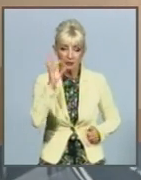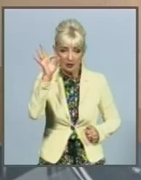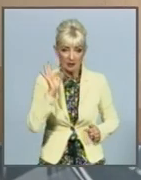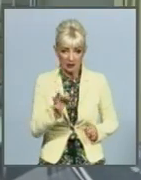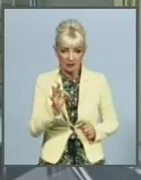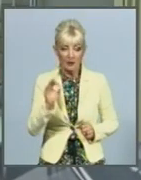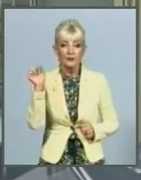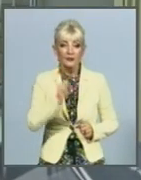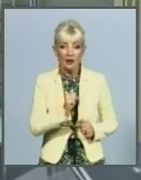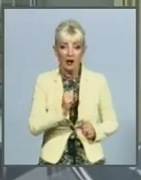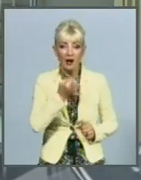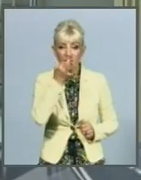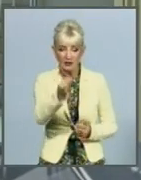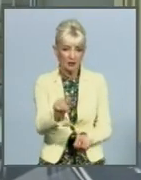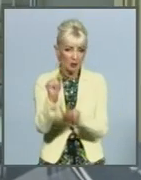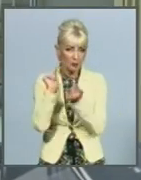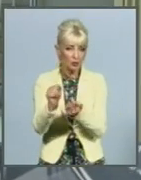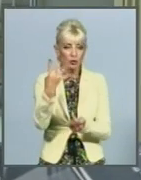32,3%. А от виказали спротив